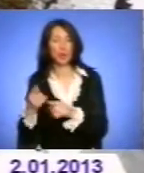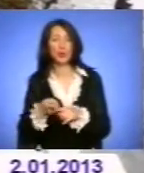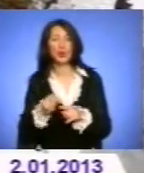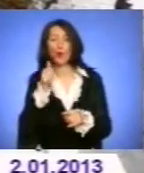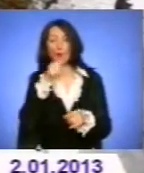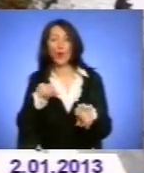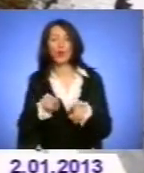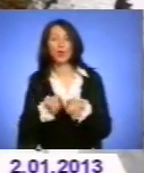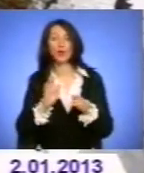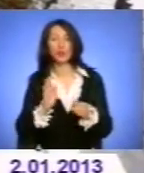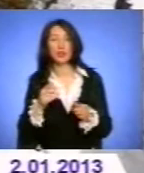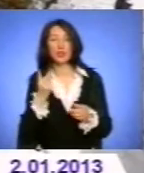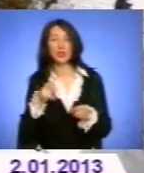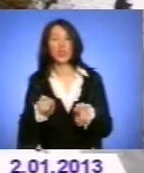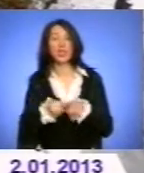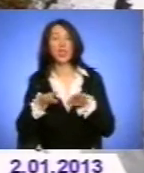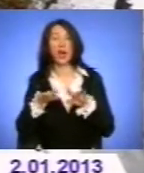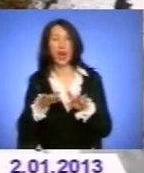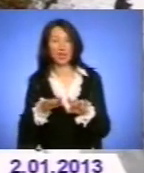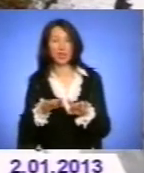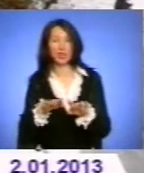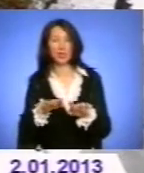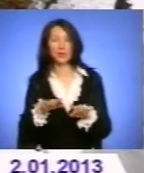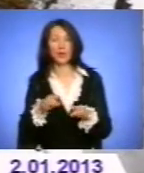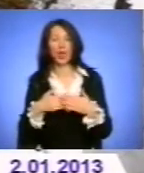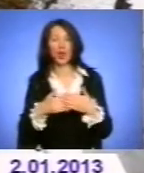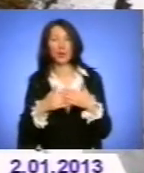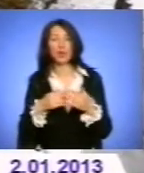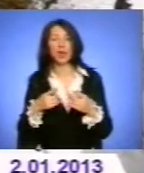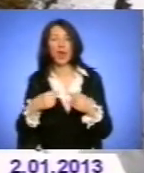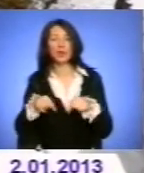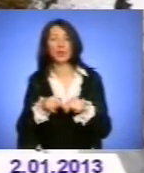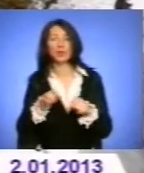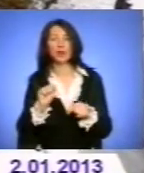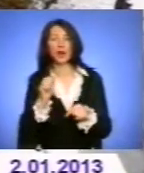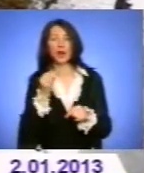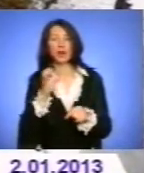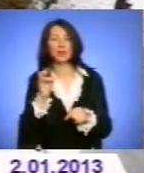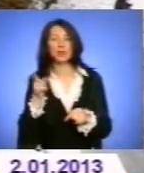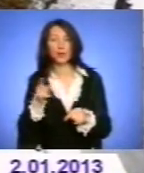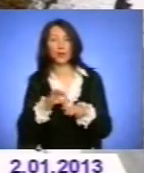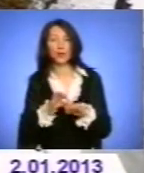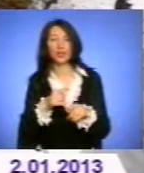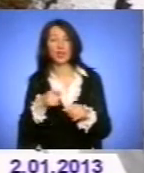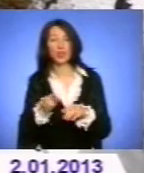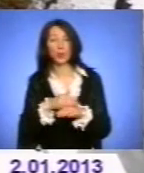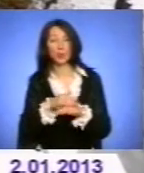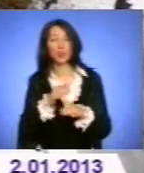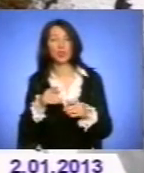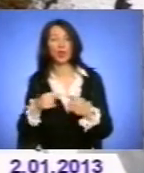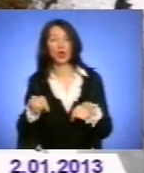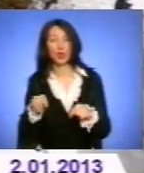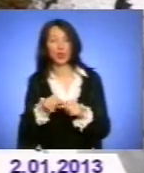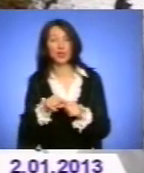відбувається дві таких акції, тобто громадська організація «Айсик» проводить і інша благодійна структура.